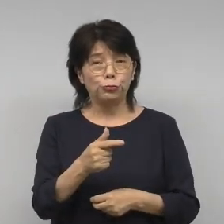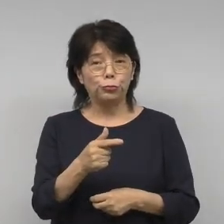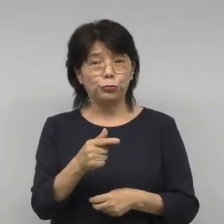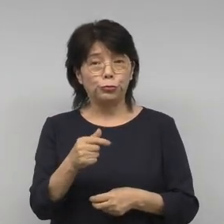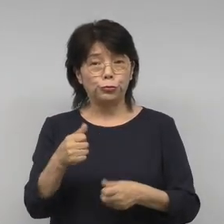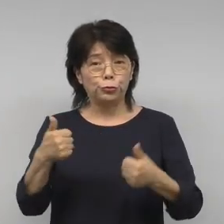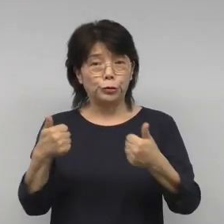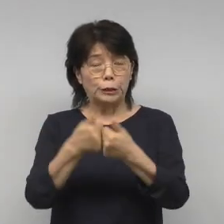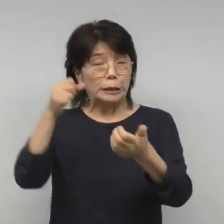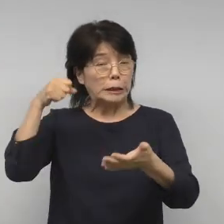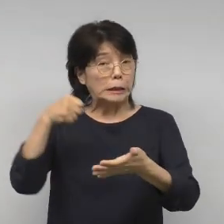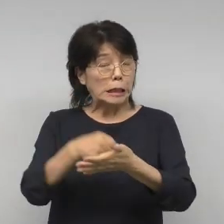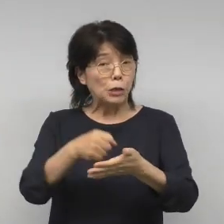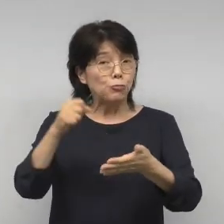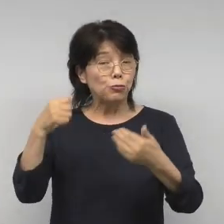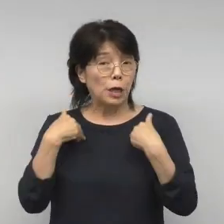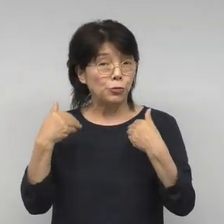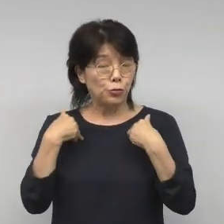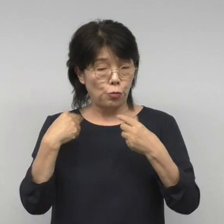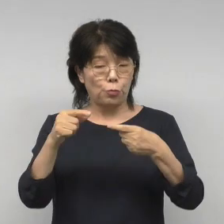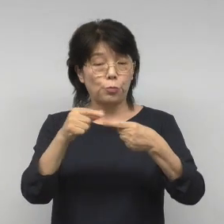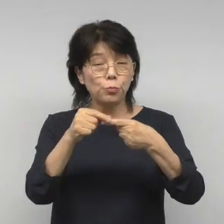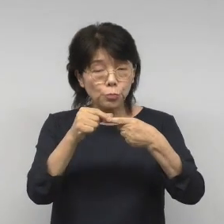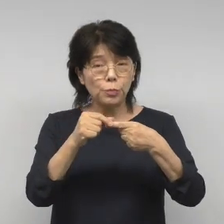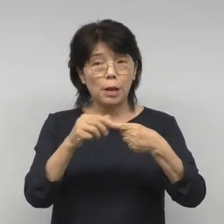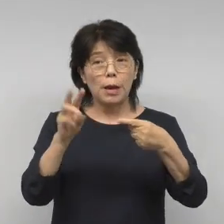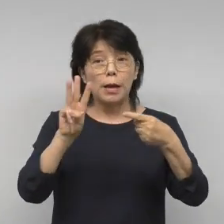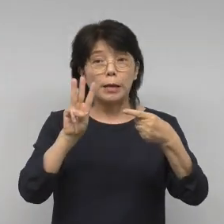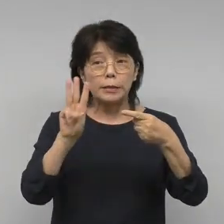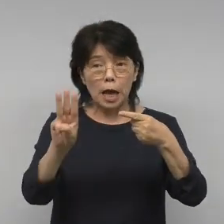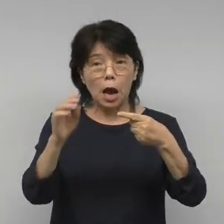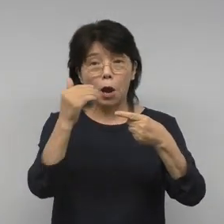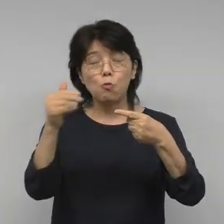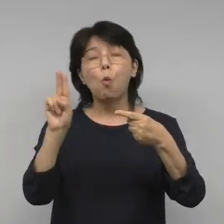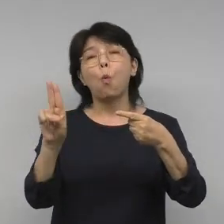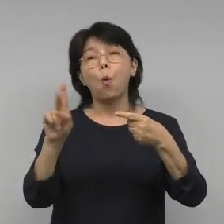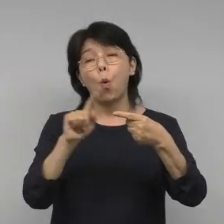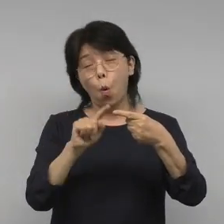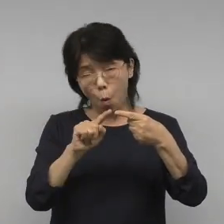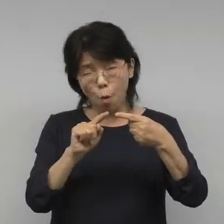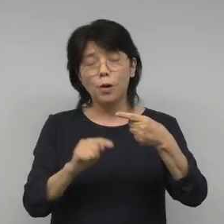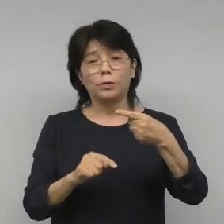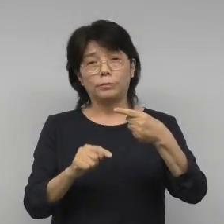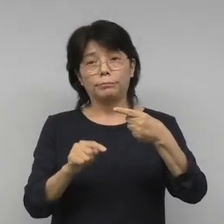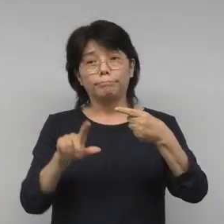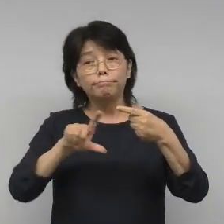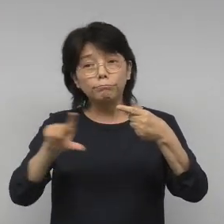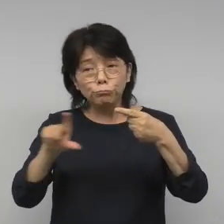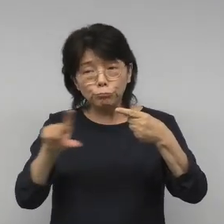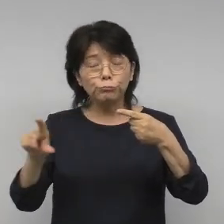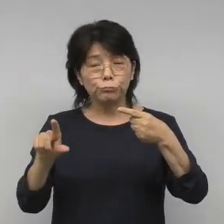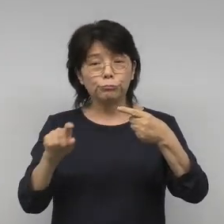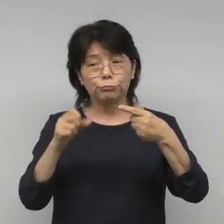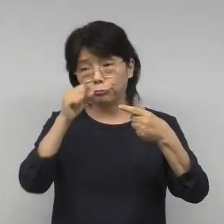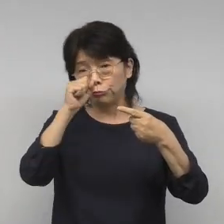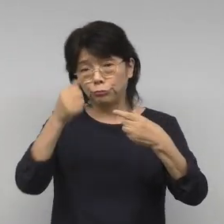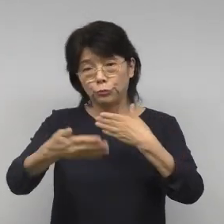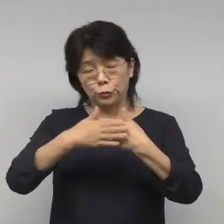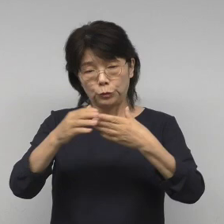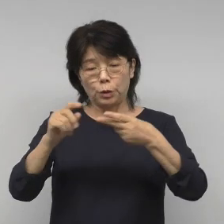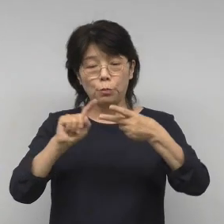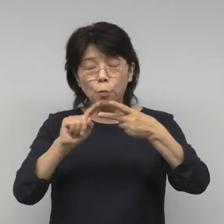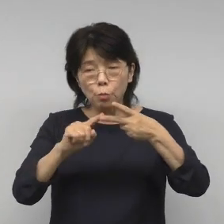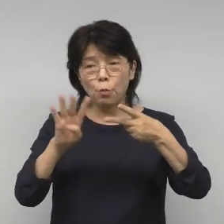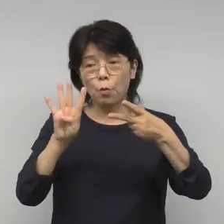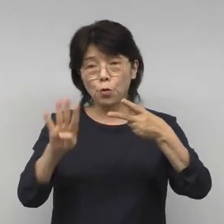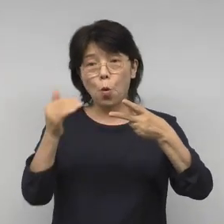議決をお願いしたいという第3号の補正予算、それから、通常の補正予算の第4